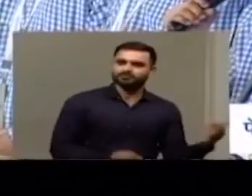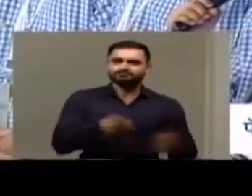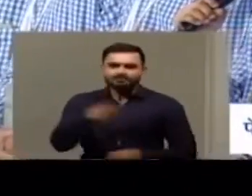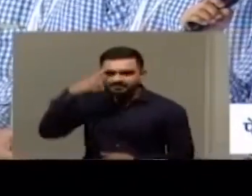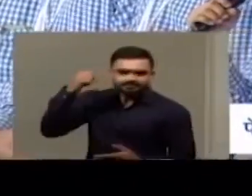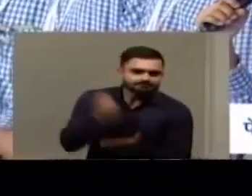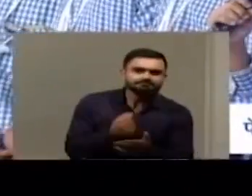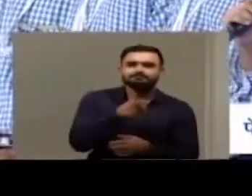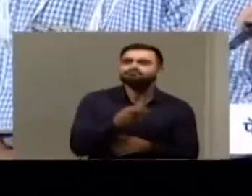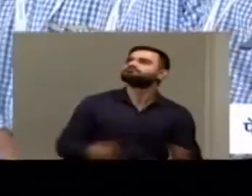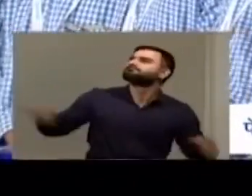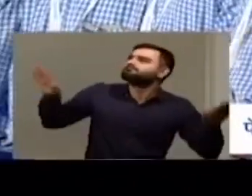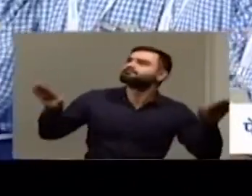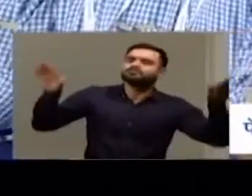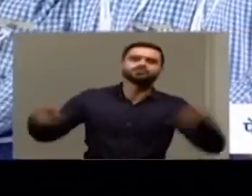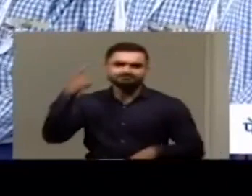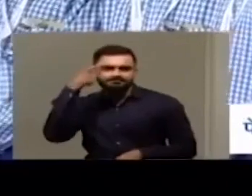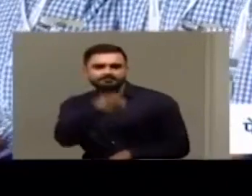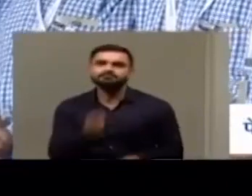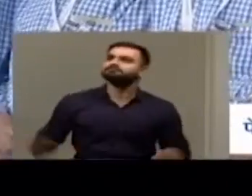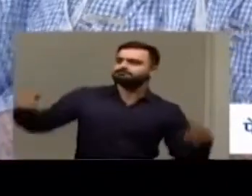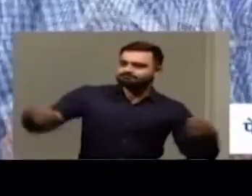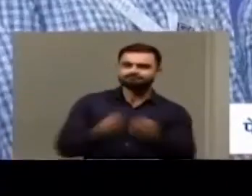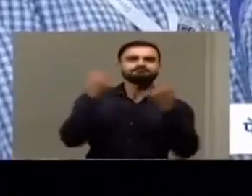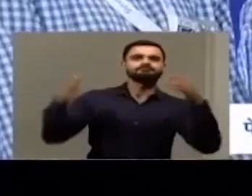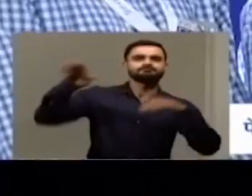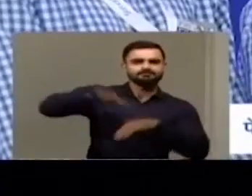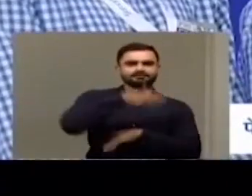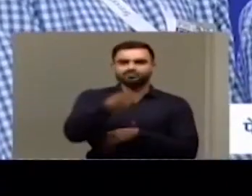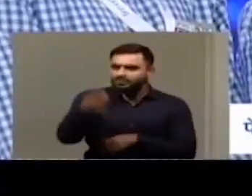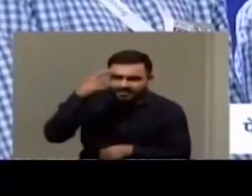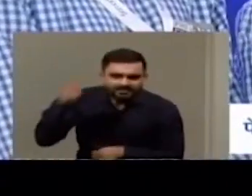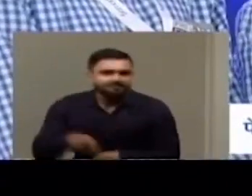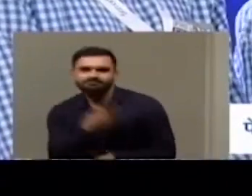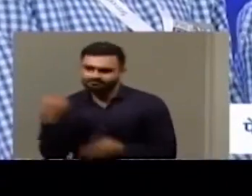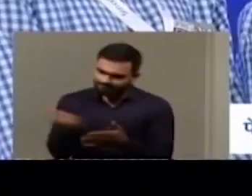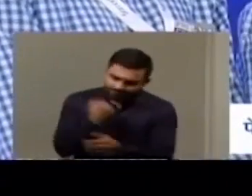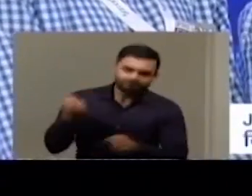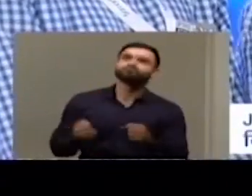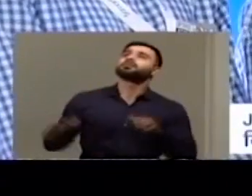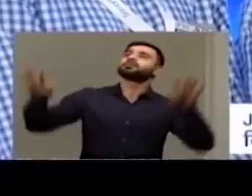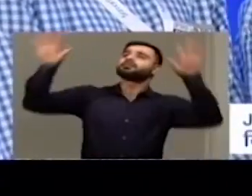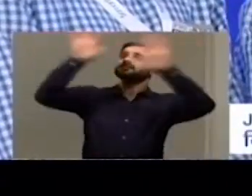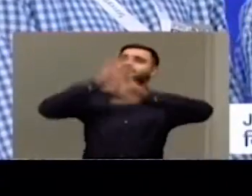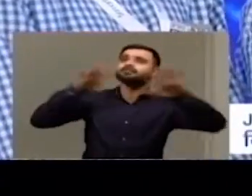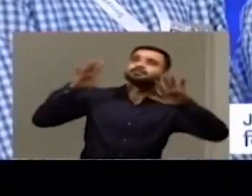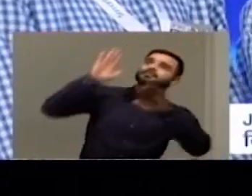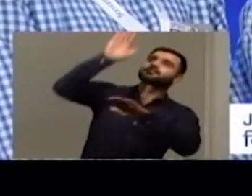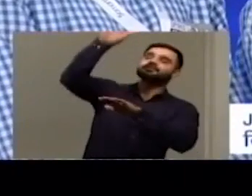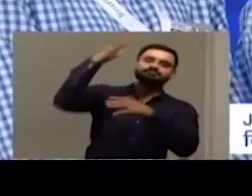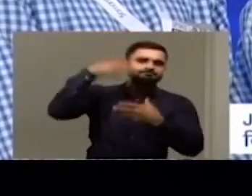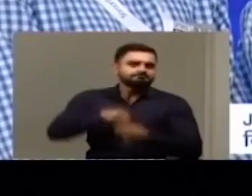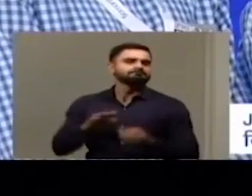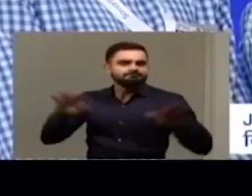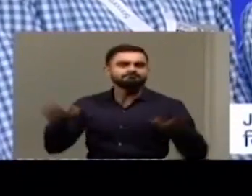तू सोच ले अब तोड़ना है, तू सोच पहाड़ से बिड़ना है। तू सोच के अंबर नापेंगे, तू सोच के गिर के